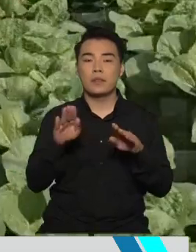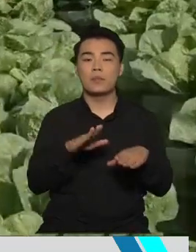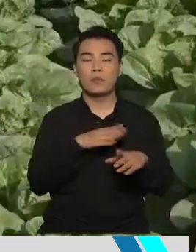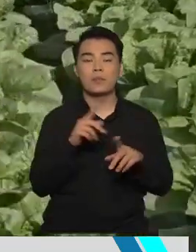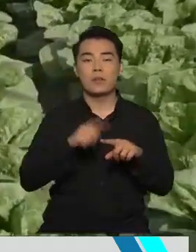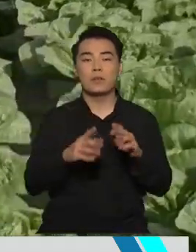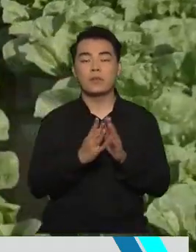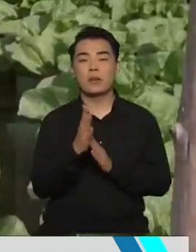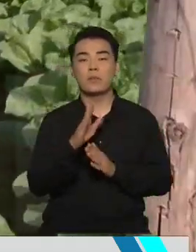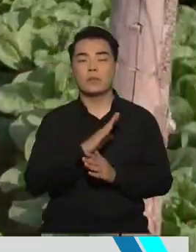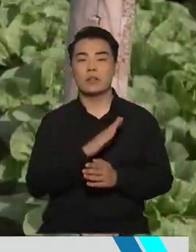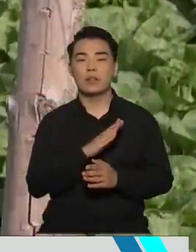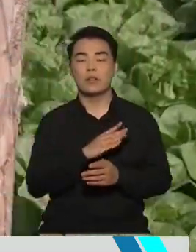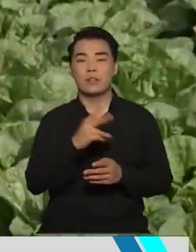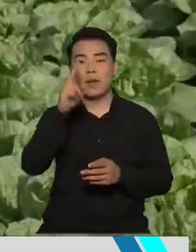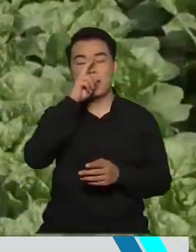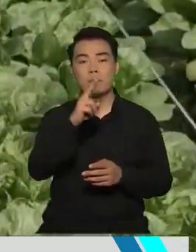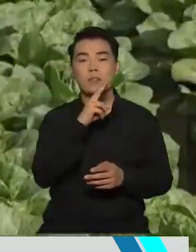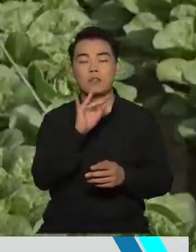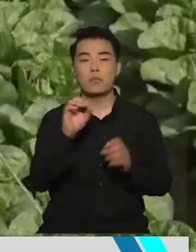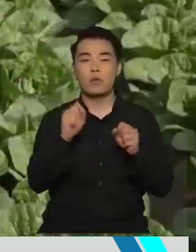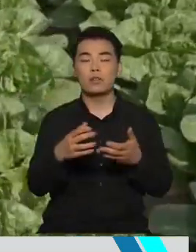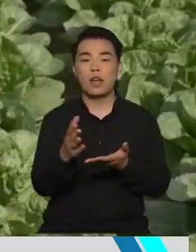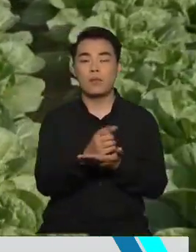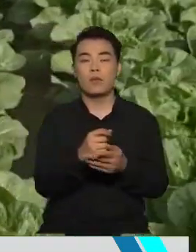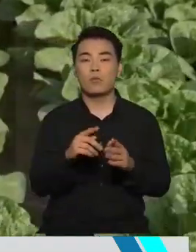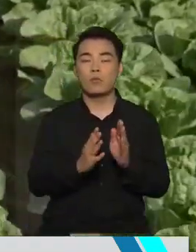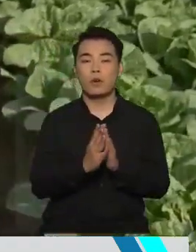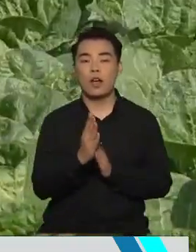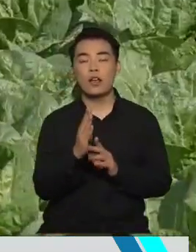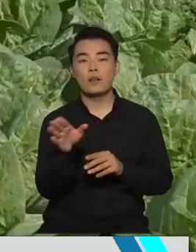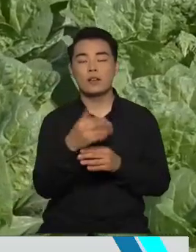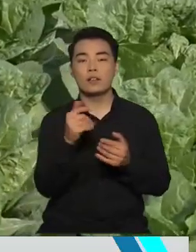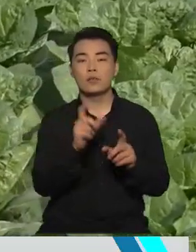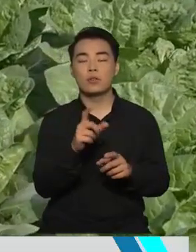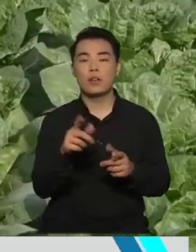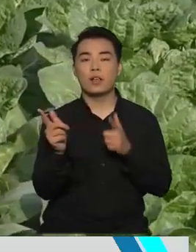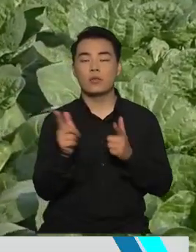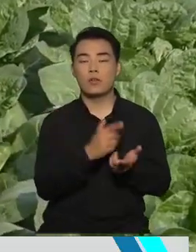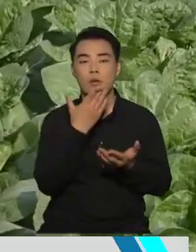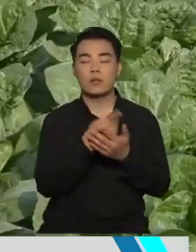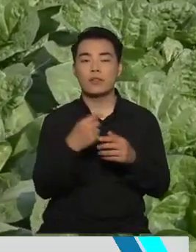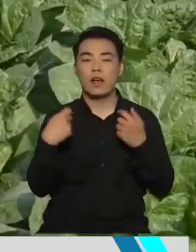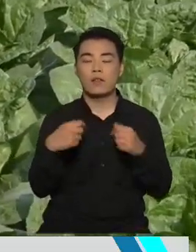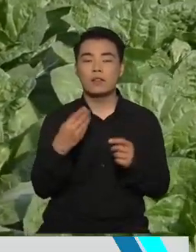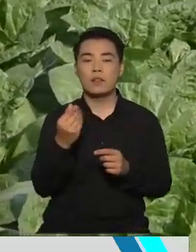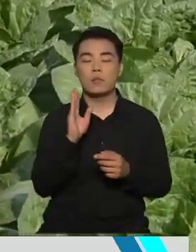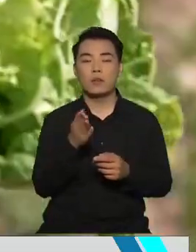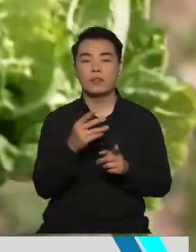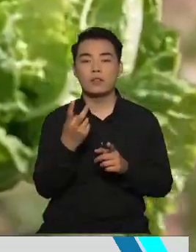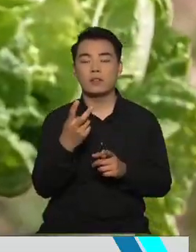всходы, говорит овощевод. Всего 2 месяца и можно собирать урожай. Сегодня земледелец готовится реализовать свой товар. Цена будет в